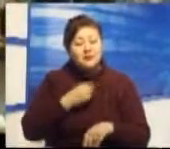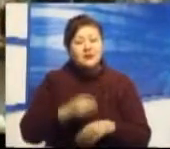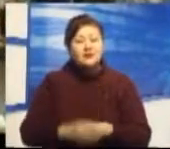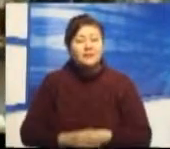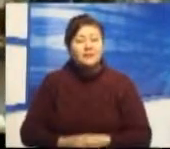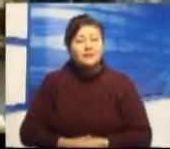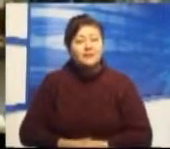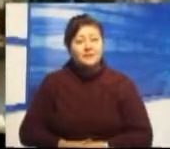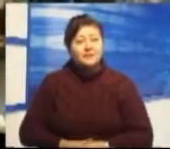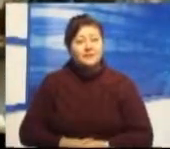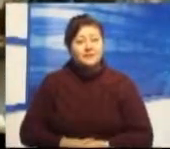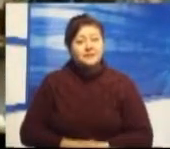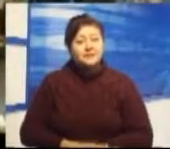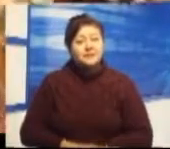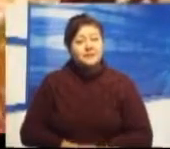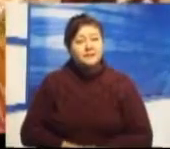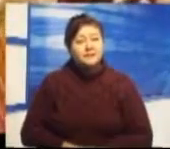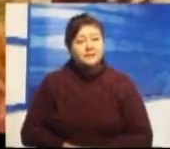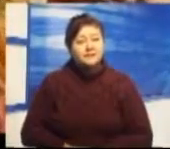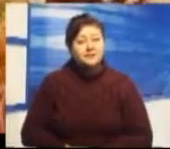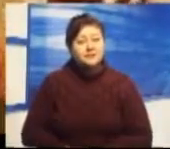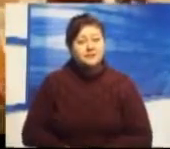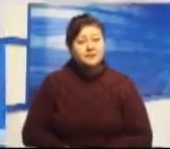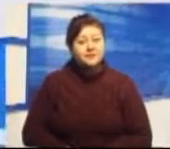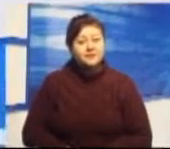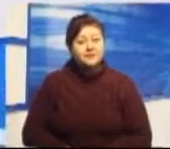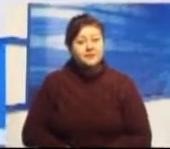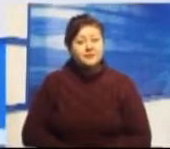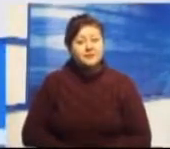Проскурин, Елжан Махзумов, Семей телеарнасы.